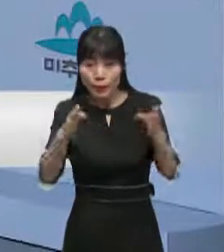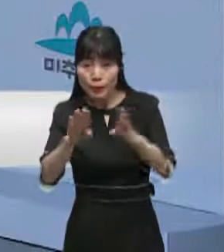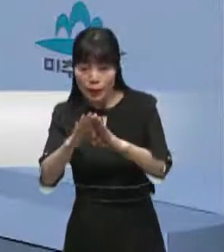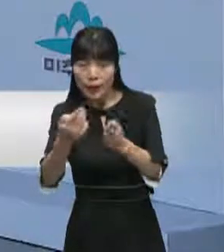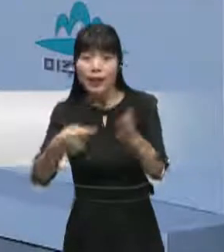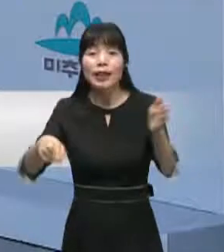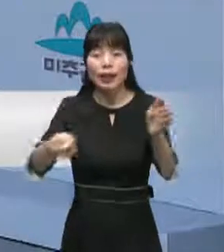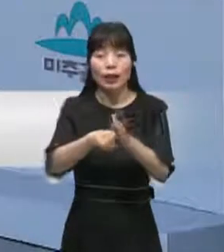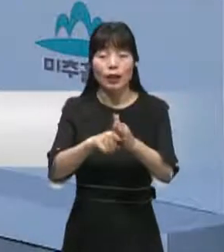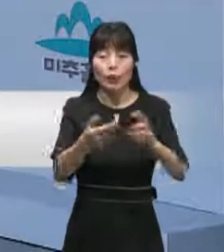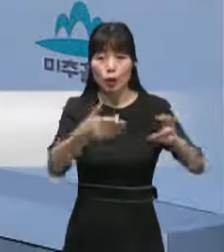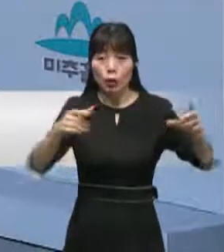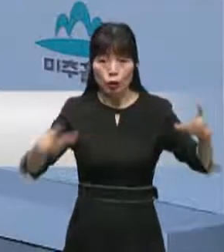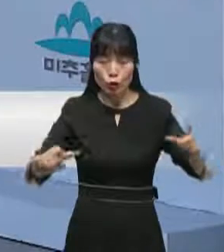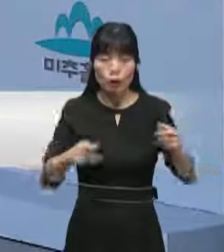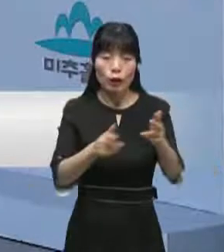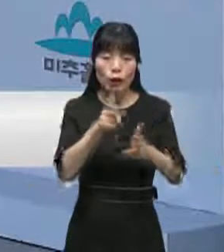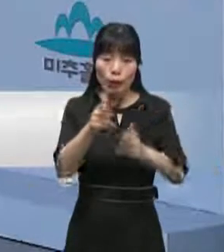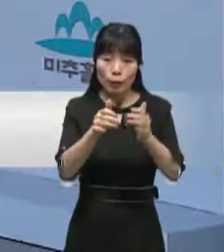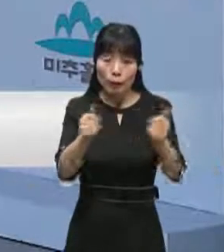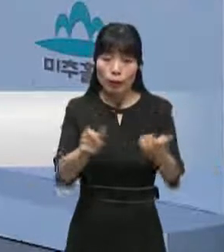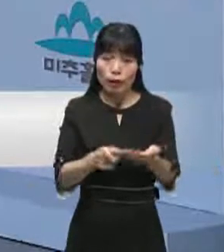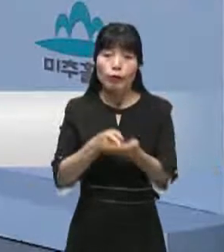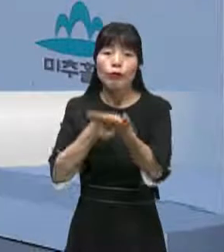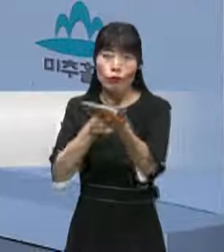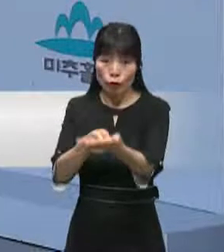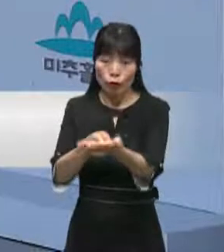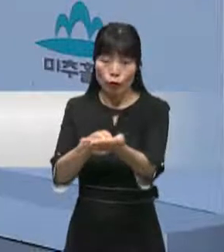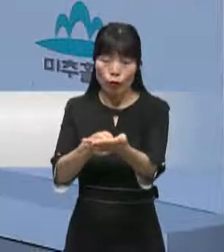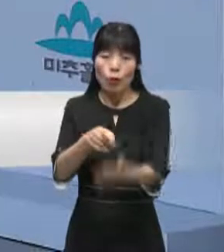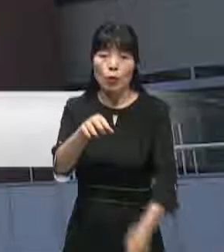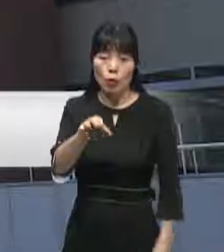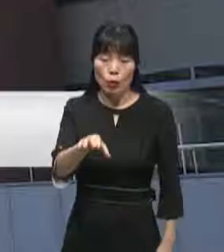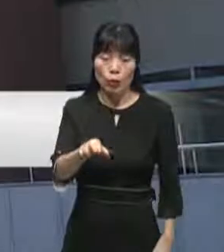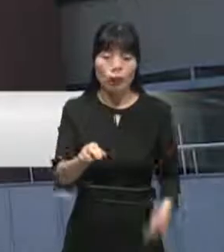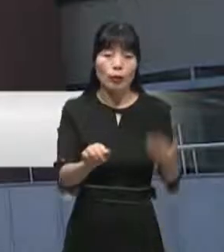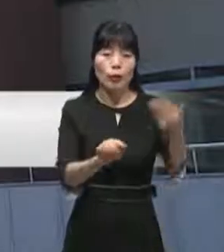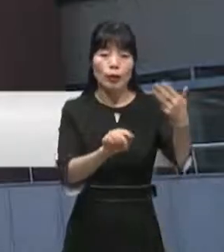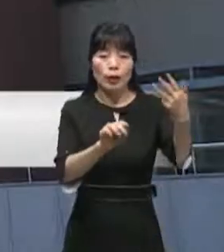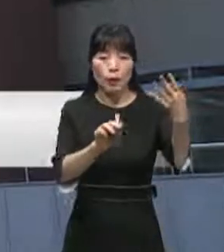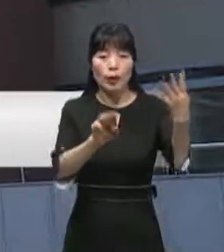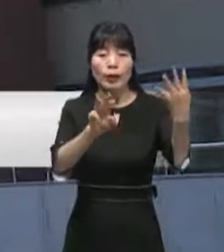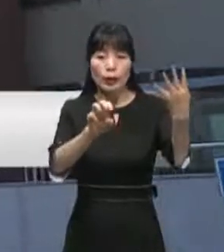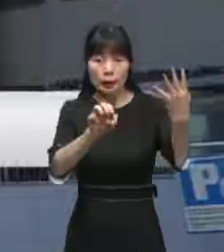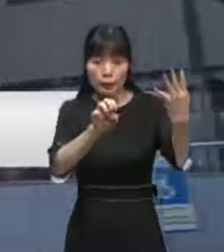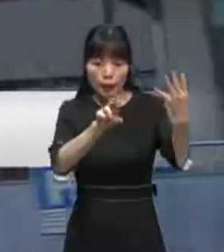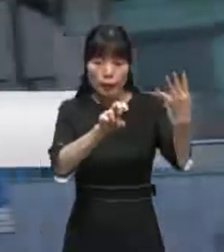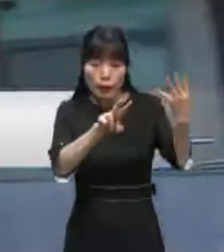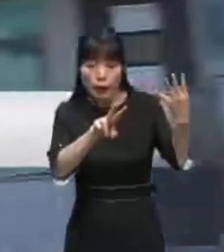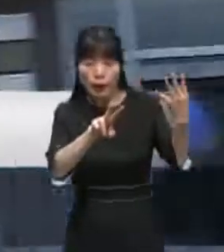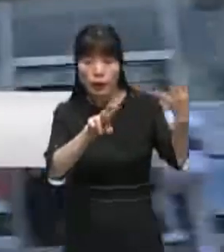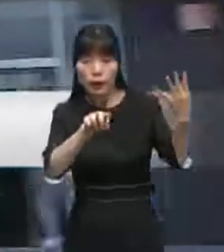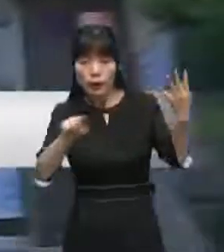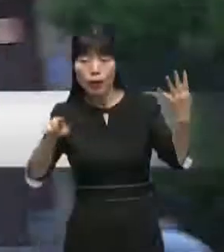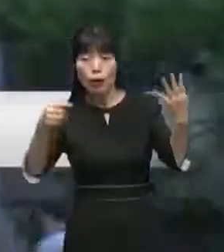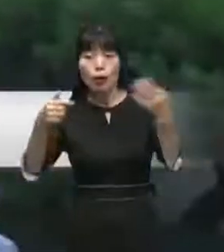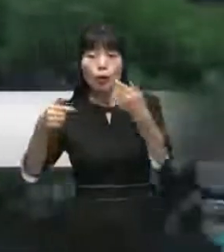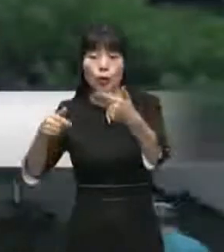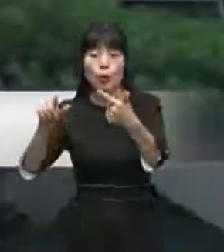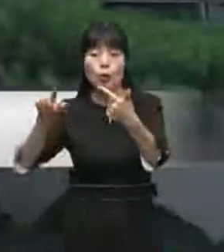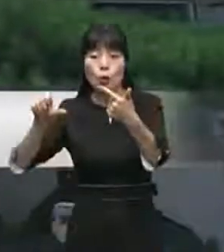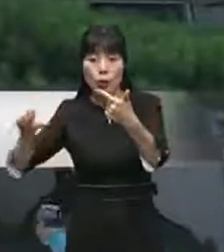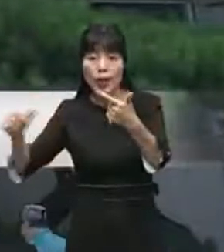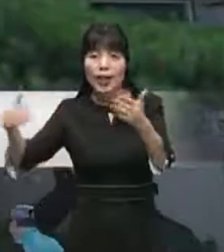일환이며 미추홀구에 사업자 등록이 된 소상공인 점포로 4월 22일부터 6월 5일 사이에 보건소로부터